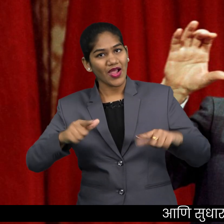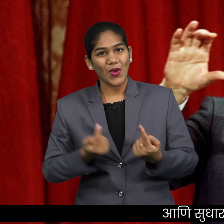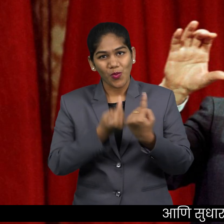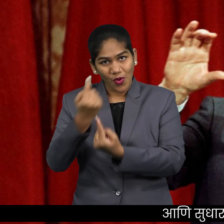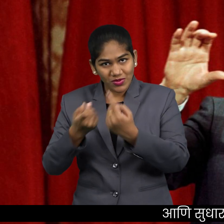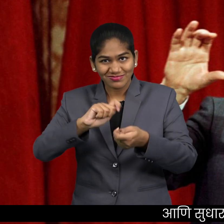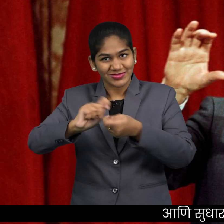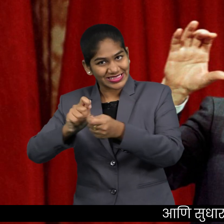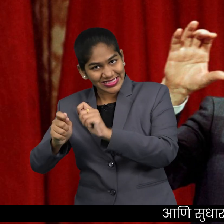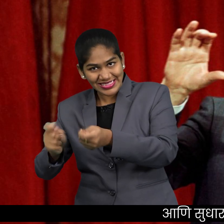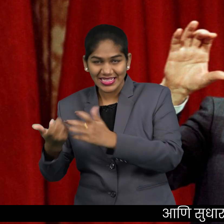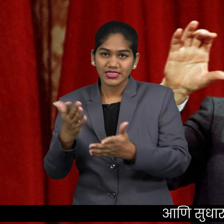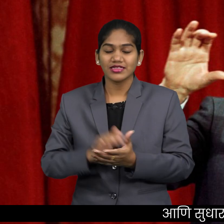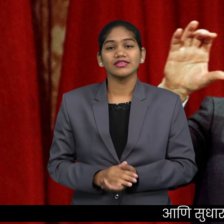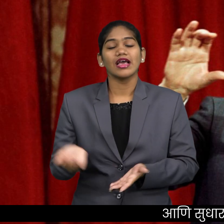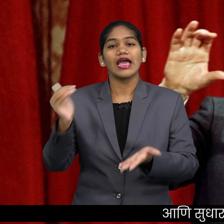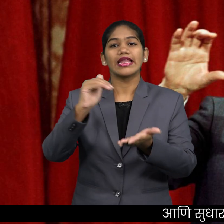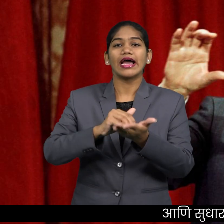आणि सुधारणांना परवानगी दिली.